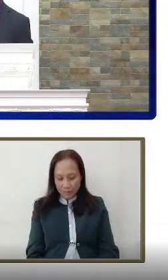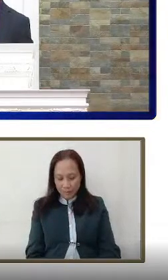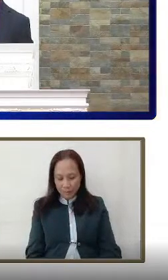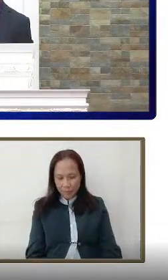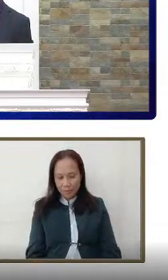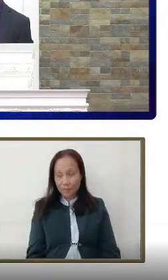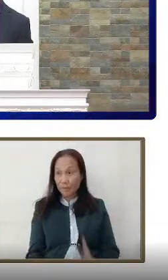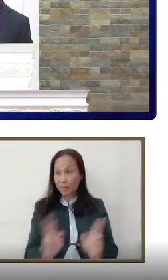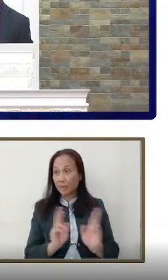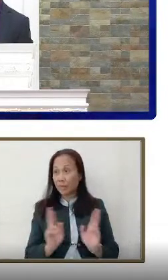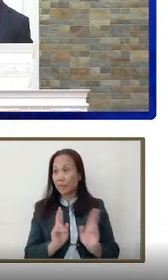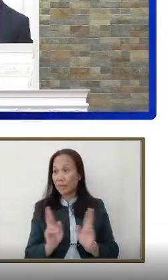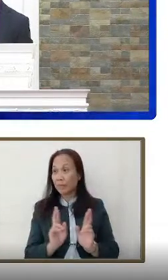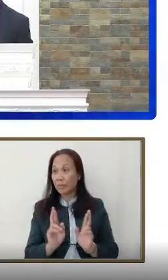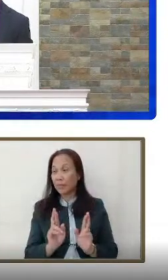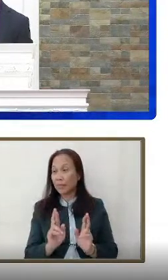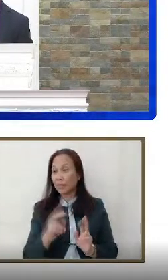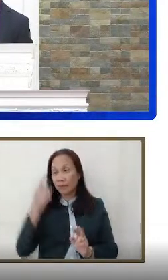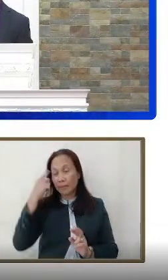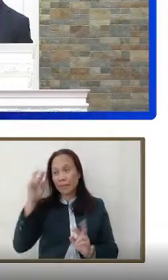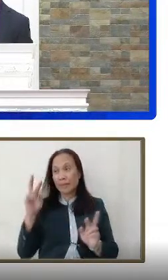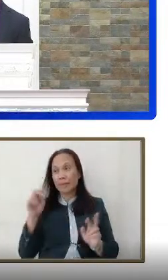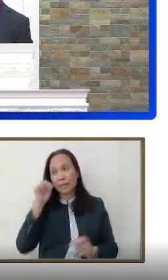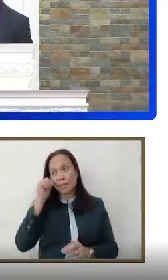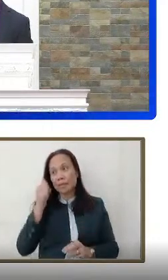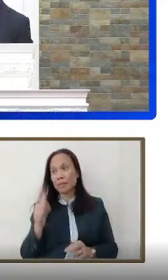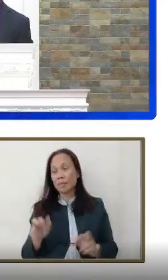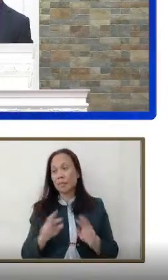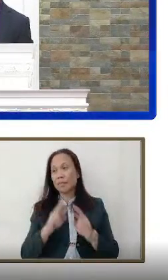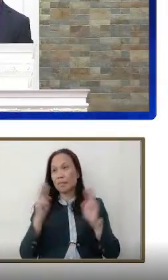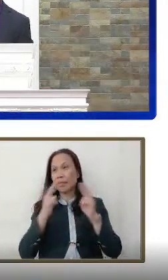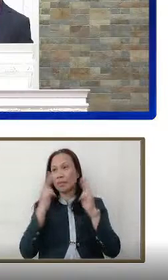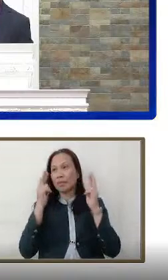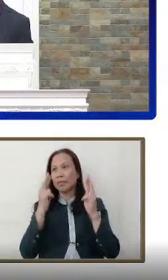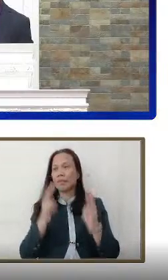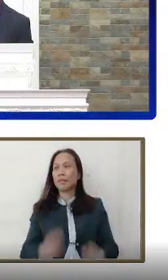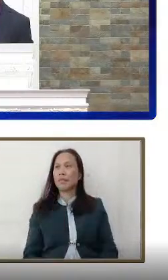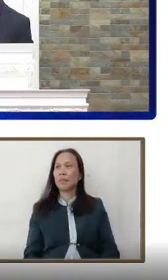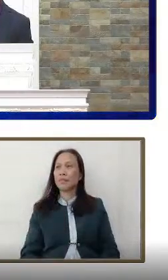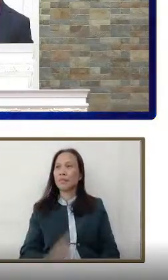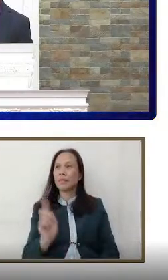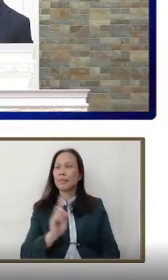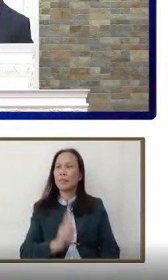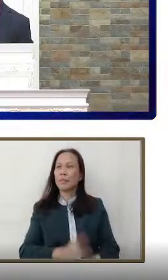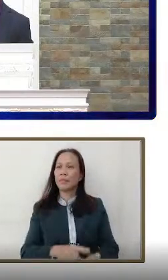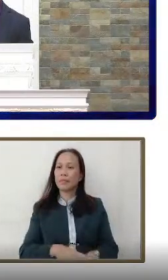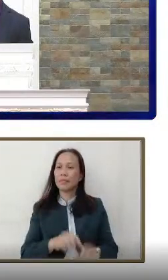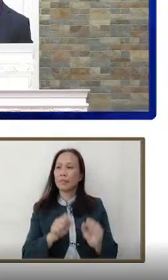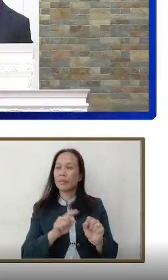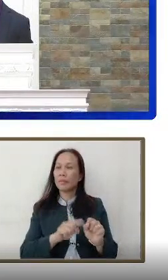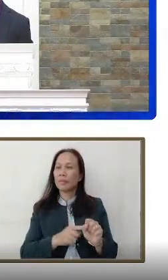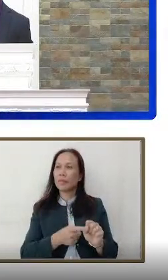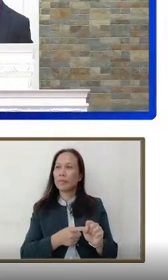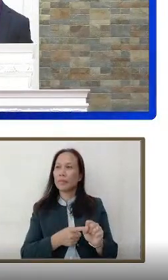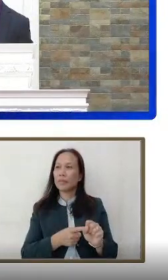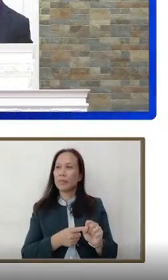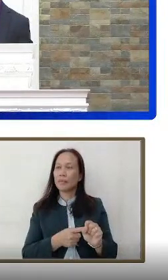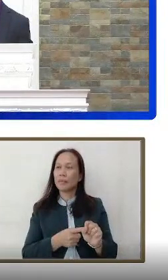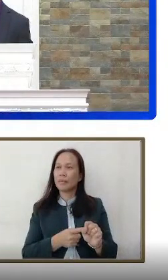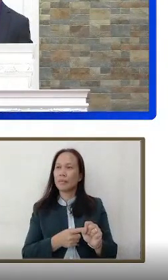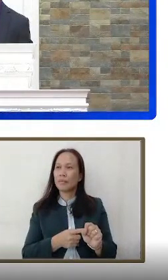kayo dyan, Brother Jeder? Ready na kayo for tomorrow's ano? Sir, thank you, ma'am. Anong oras ng service niyo bukas?